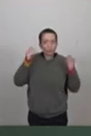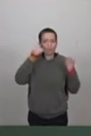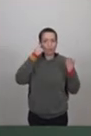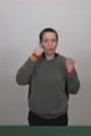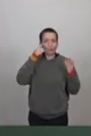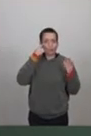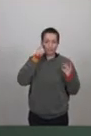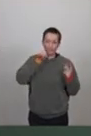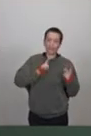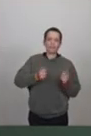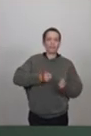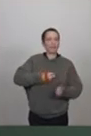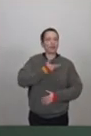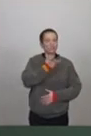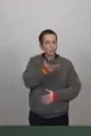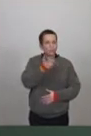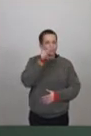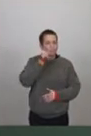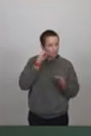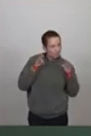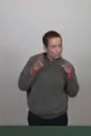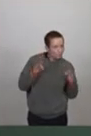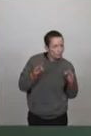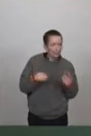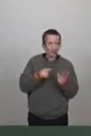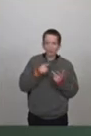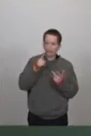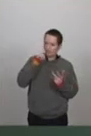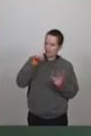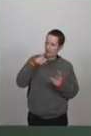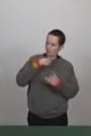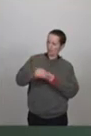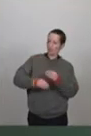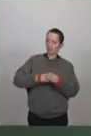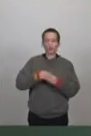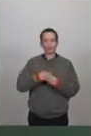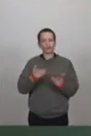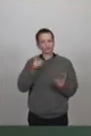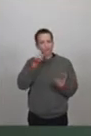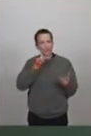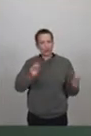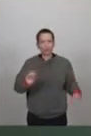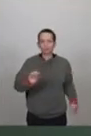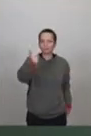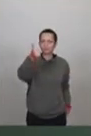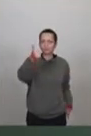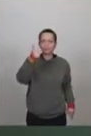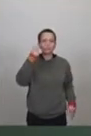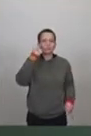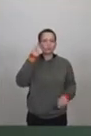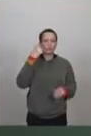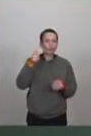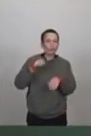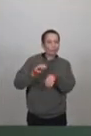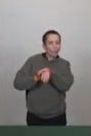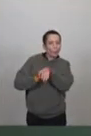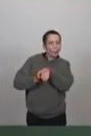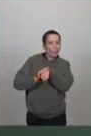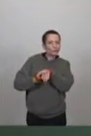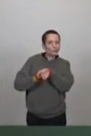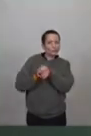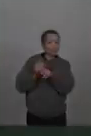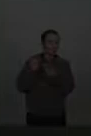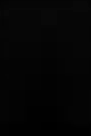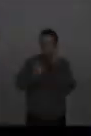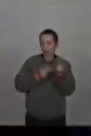artiste, une femme d'affaires, une femme du monde, une femme pionnière dans la défense de causes comme celle